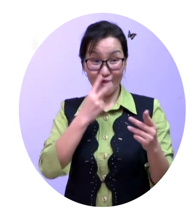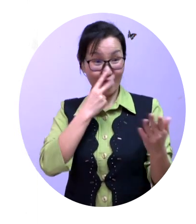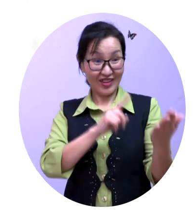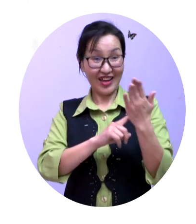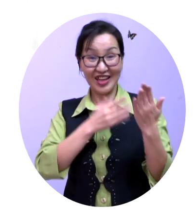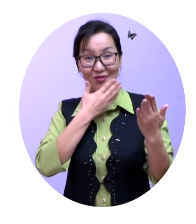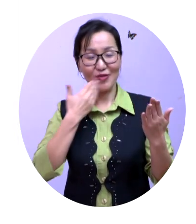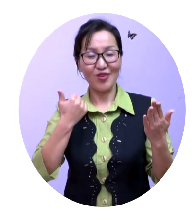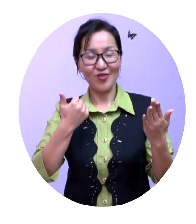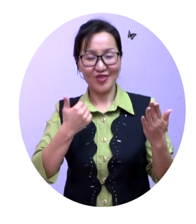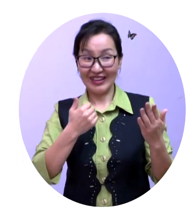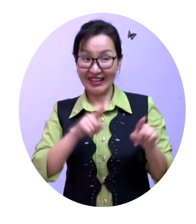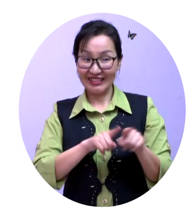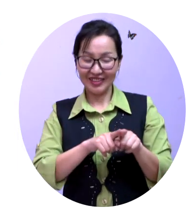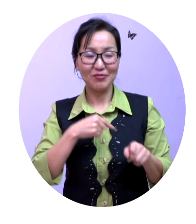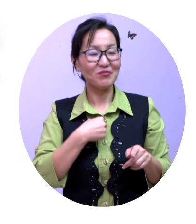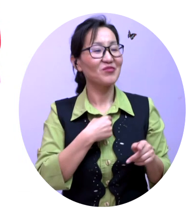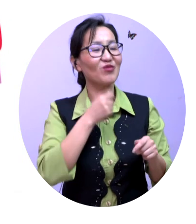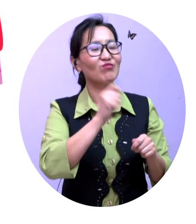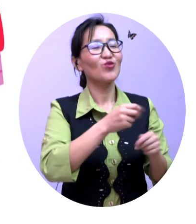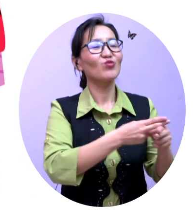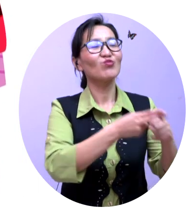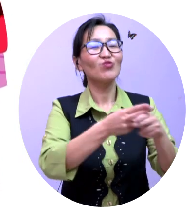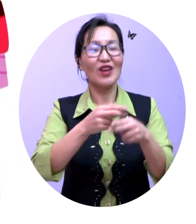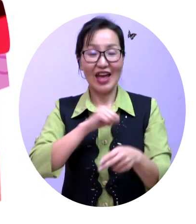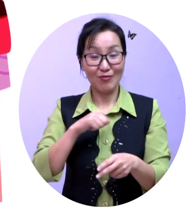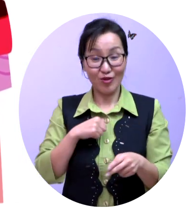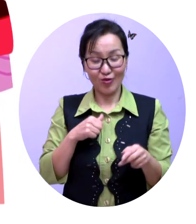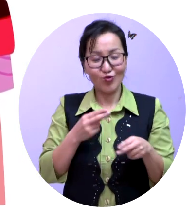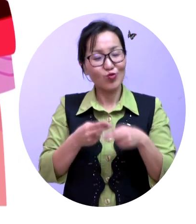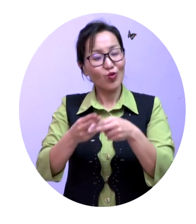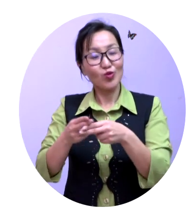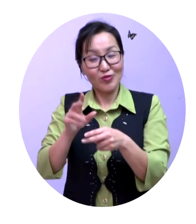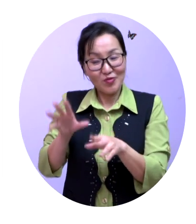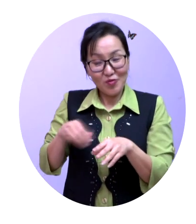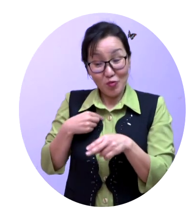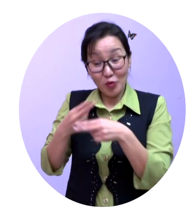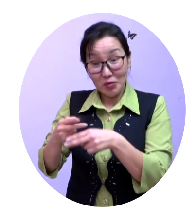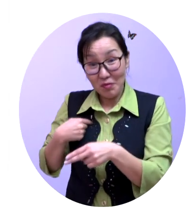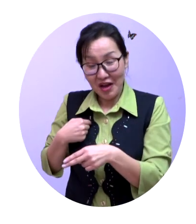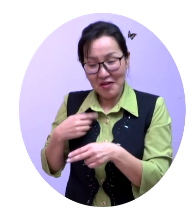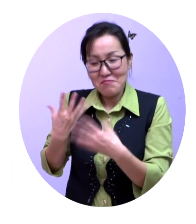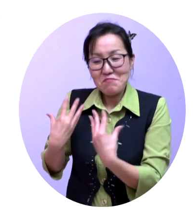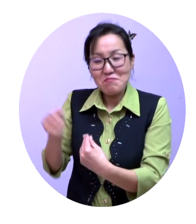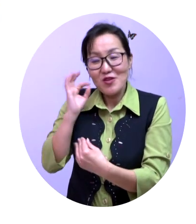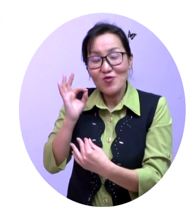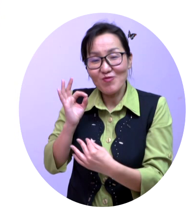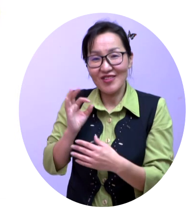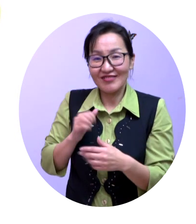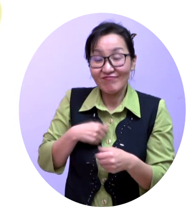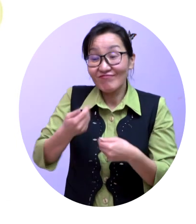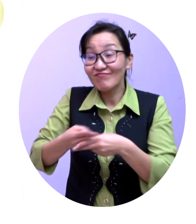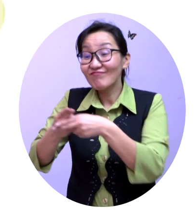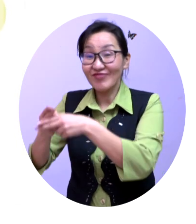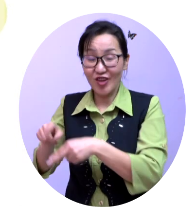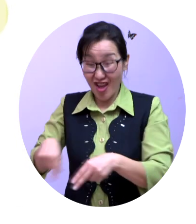харагддаггүй шиг тэр ч бас хин нэгэнд туслахтай аль болох өөрийгөө тус хүргэсэн гэж мэдэгдэхгүй байхыг хичээнэ.